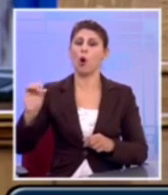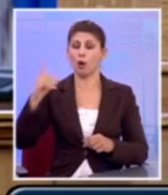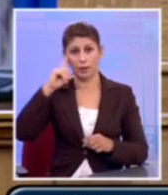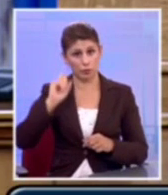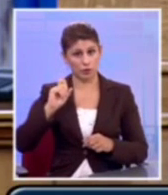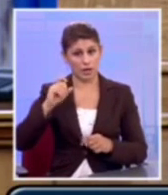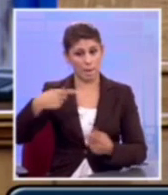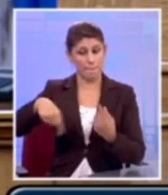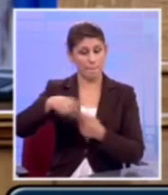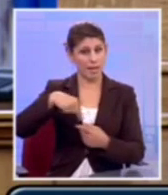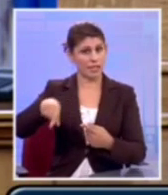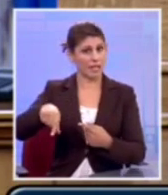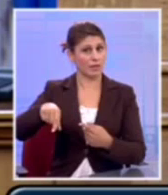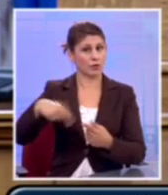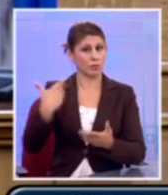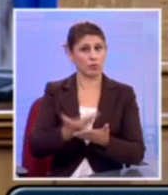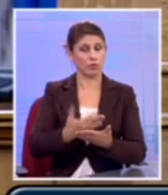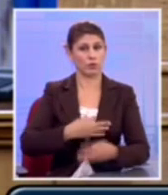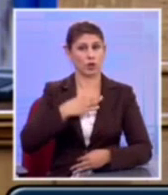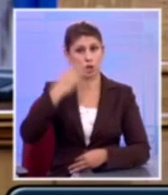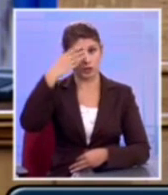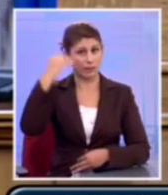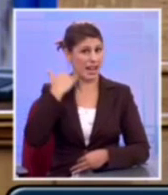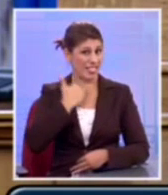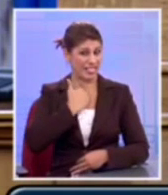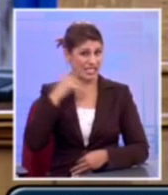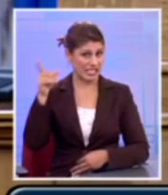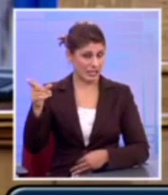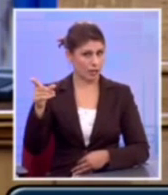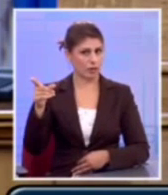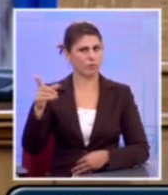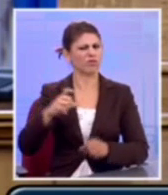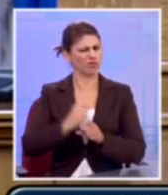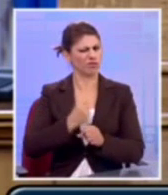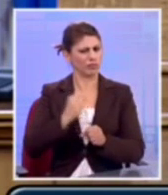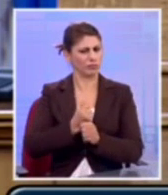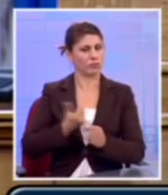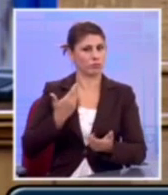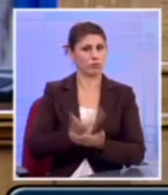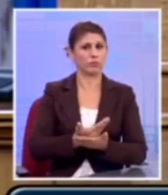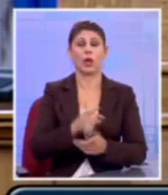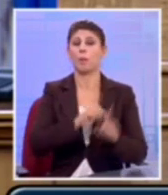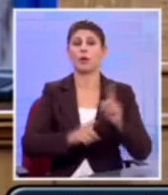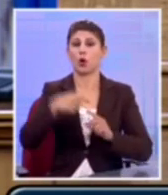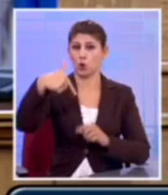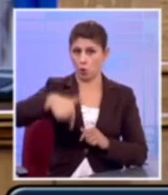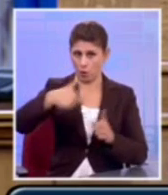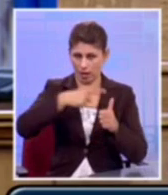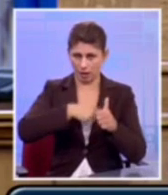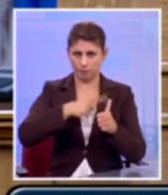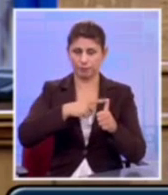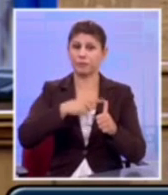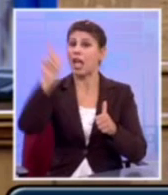μεταξύ αυτών που ζητούν από τον κύριο Τσίπρα θυσίες με επίμονο τρόπο είναι ο Jean-Claude Juncker,